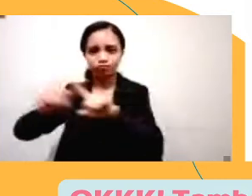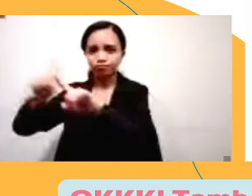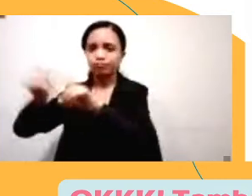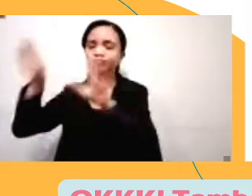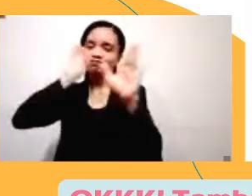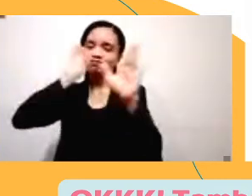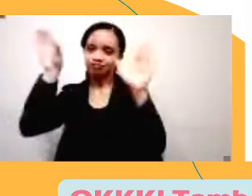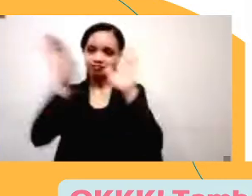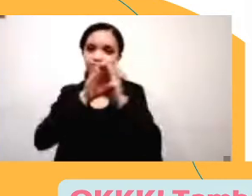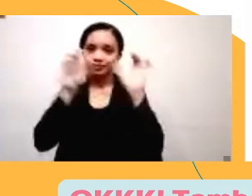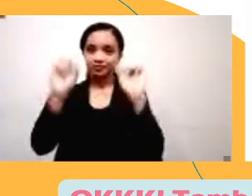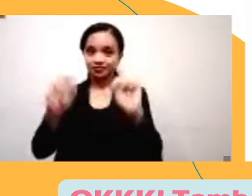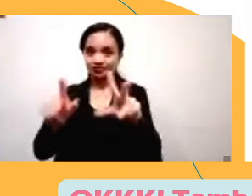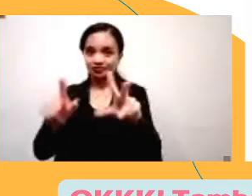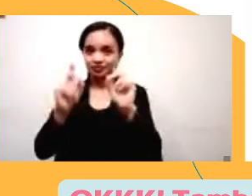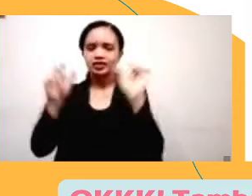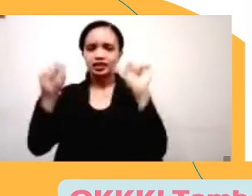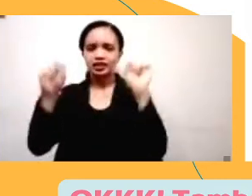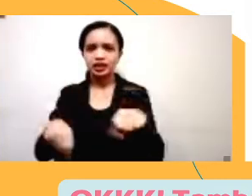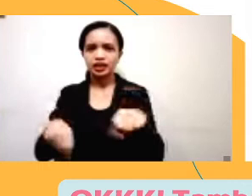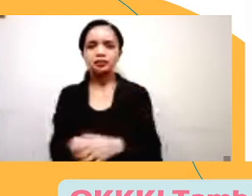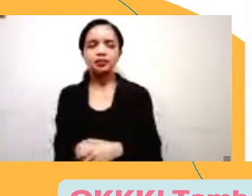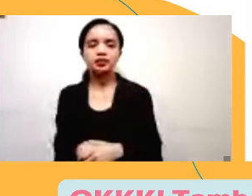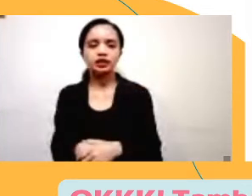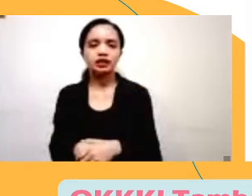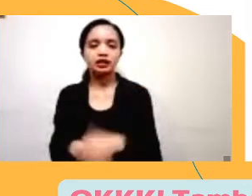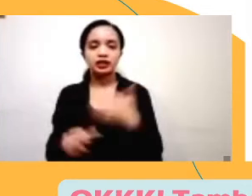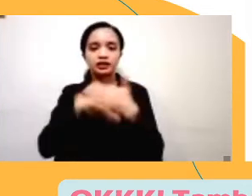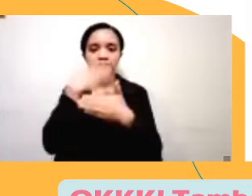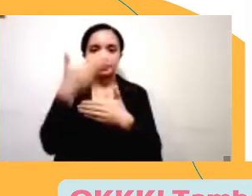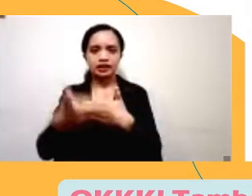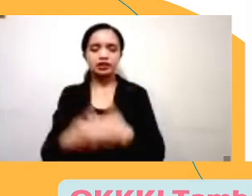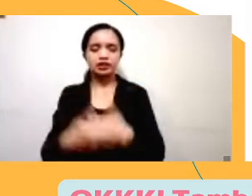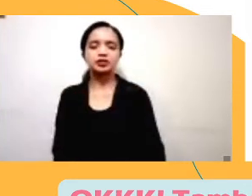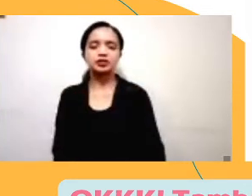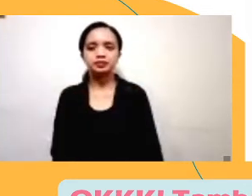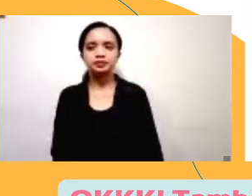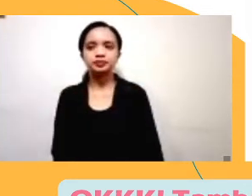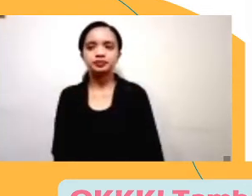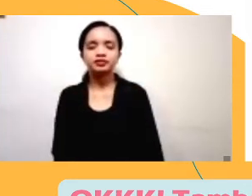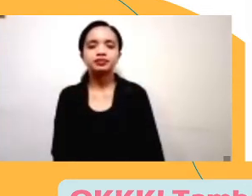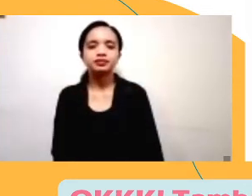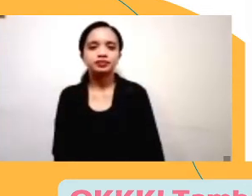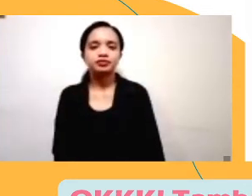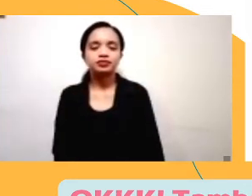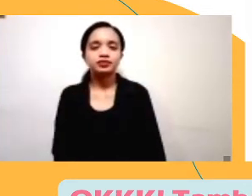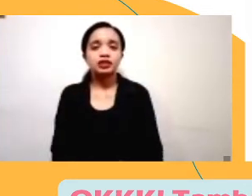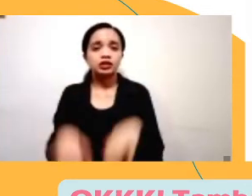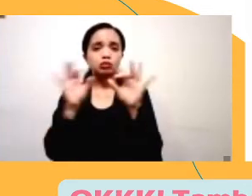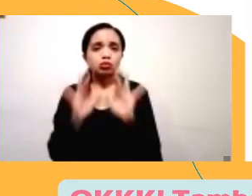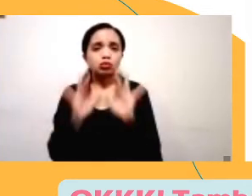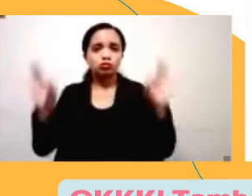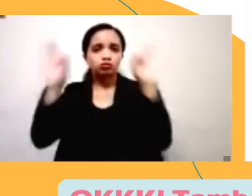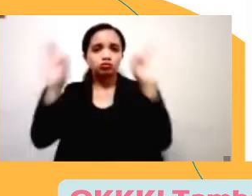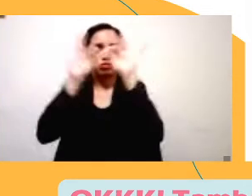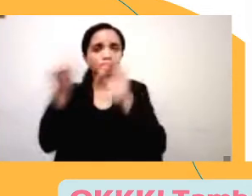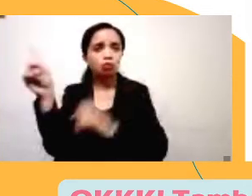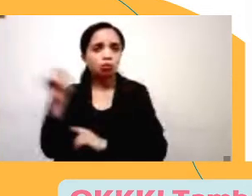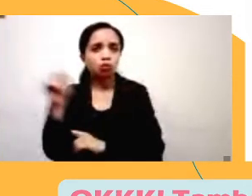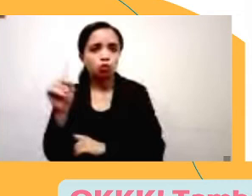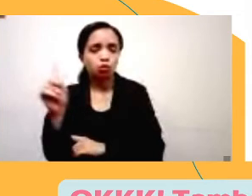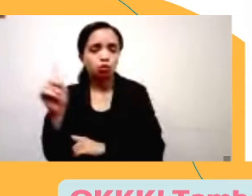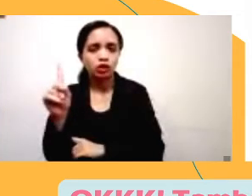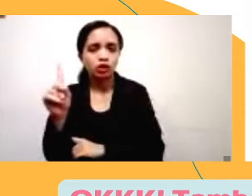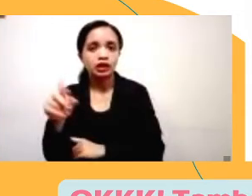Okay? Patingin po na ating next slide. Okay? Ang mahalaga, no, sa inyong paggawa ng Me Vision